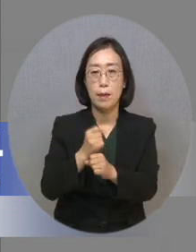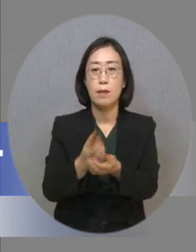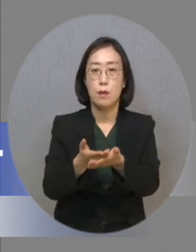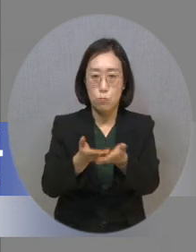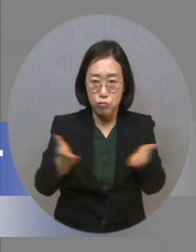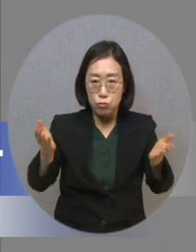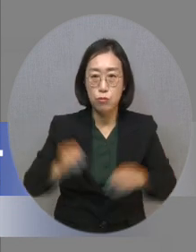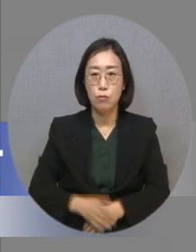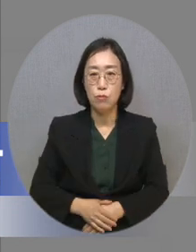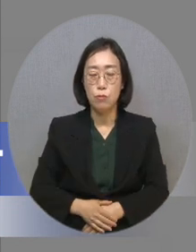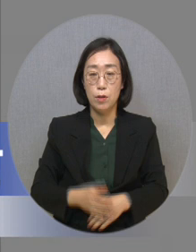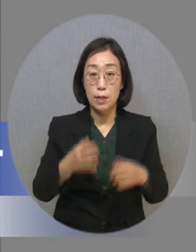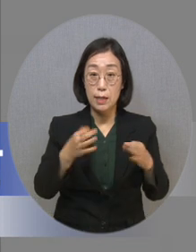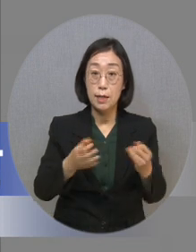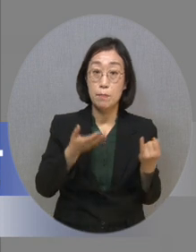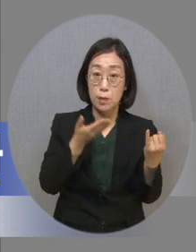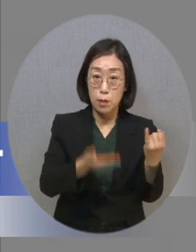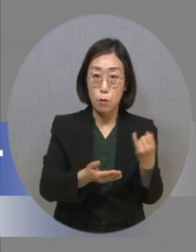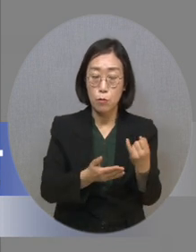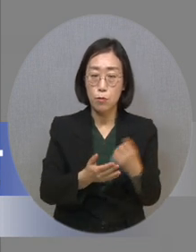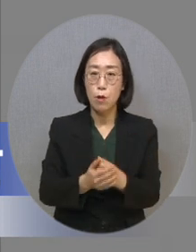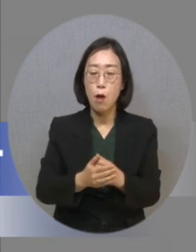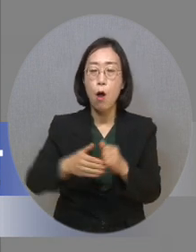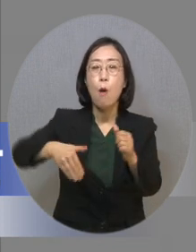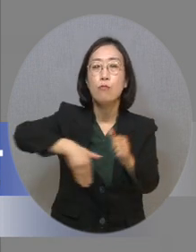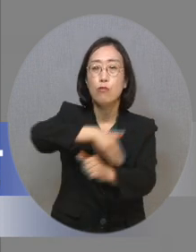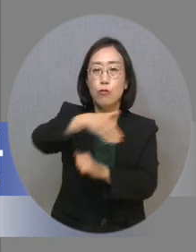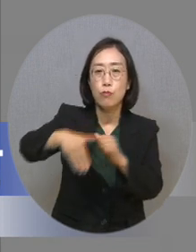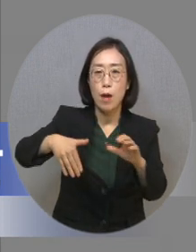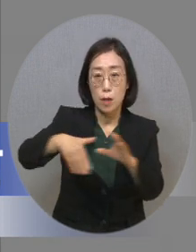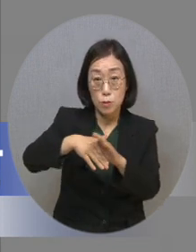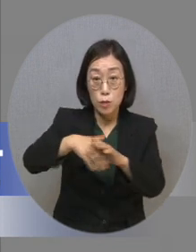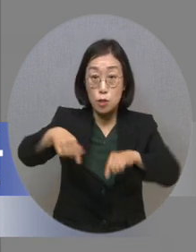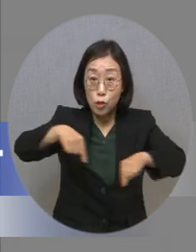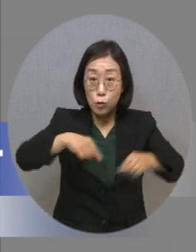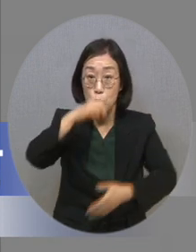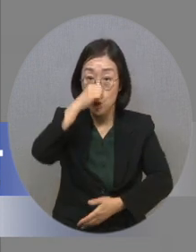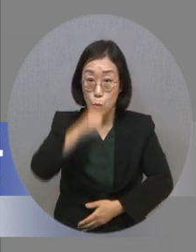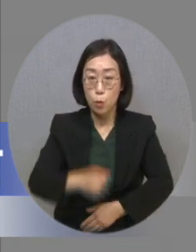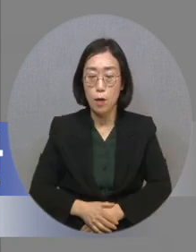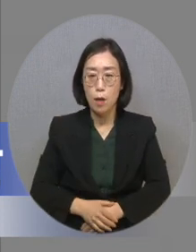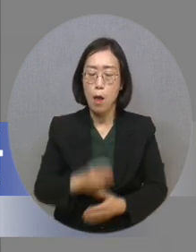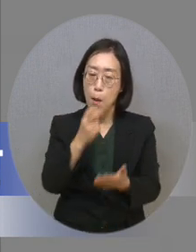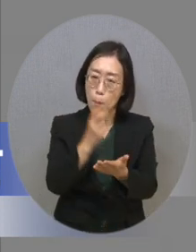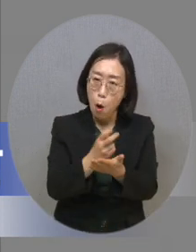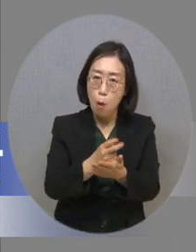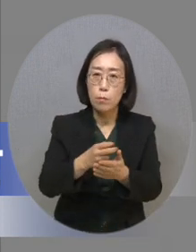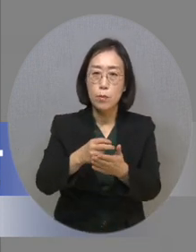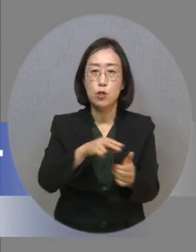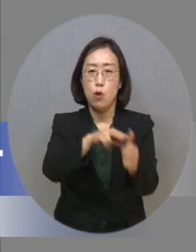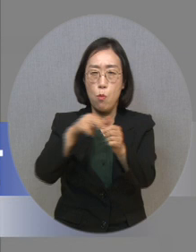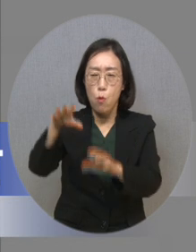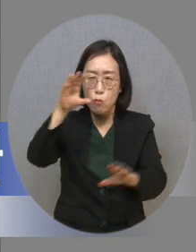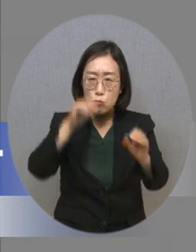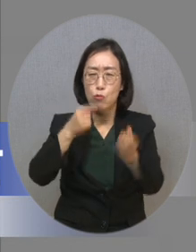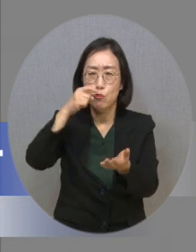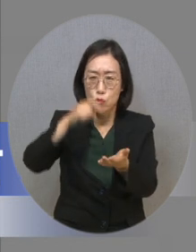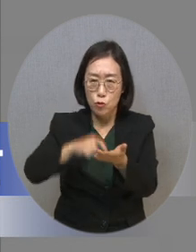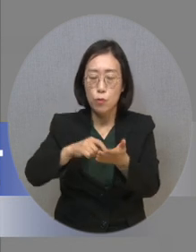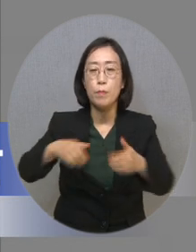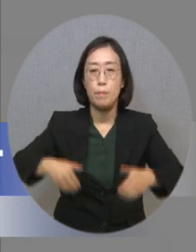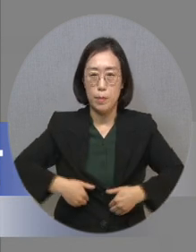제작했습니다 은 건강한 정치 문화가 뿌리내리기 위해서는 국민이 입법 정보 등에 쉽게 접근할 수 있어야